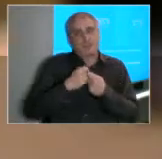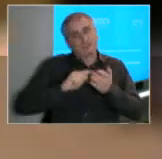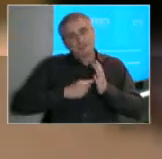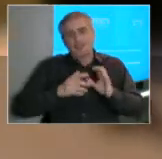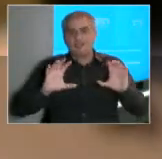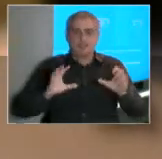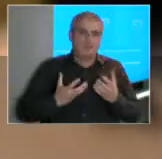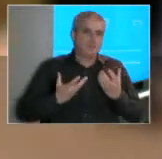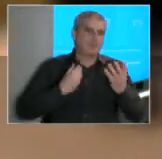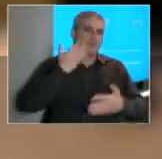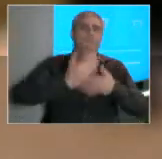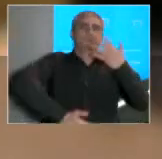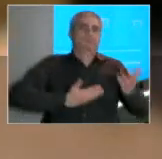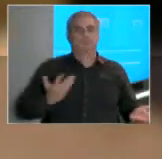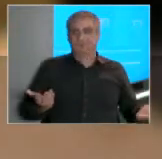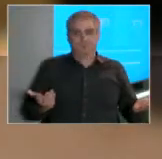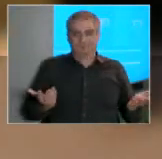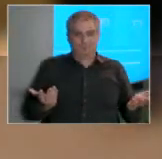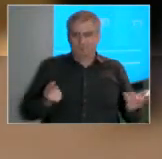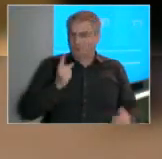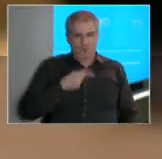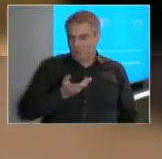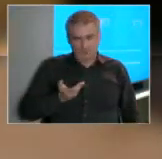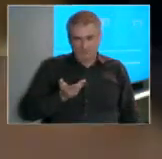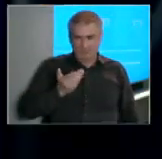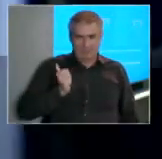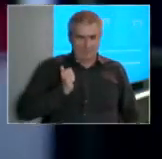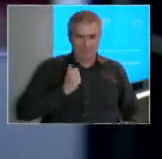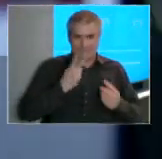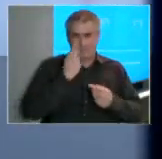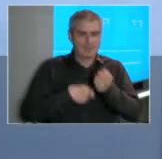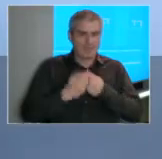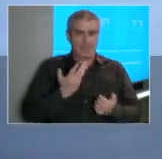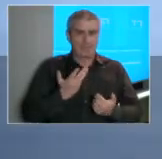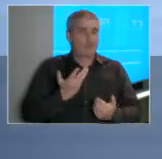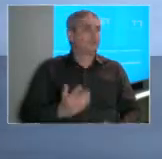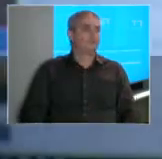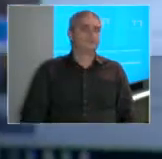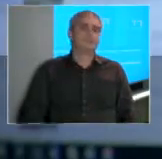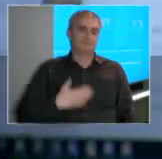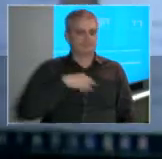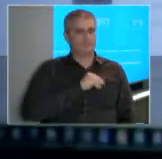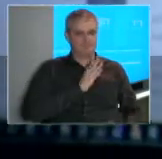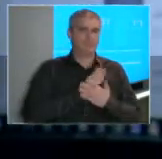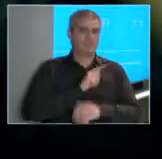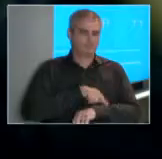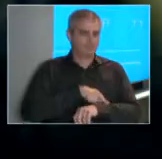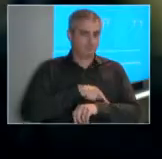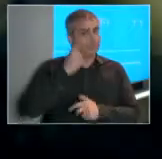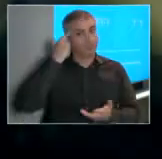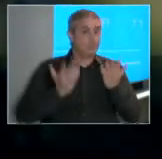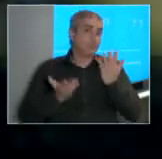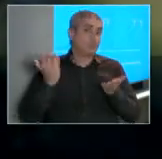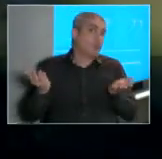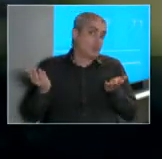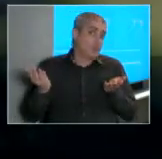יעדים חברתיים אלו ואחרים. אבל הוא לא צריך את כוח האדם כלכלית. תראה, אני מסכים שהגיע הזמן לפחות